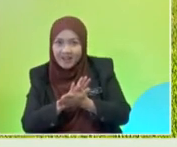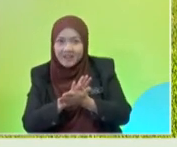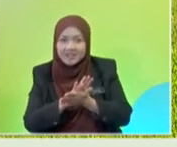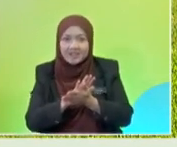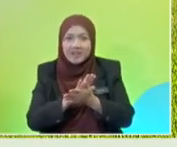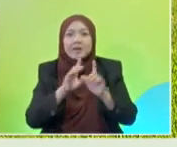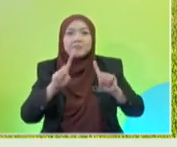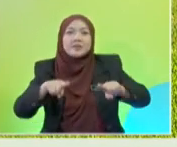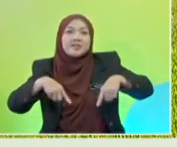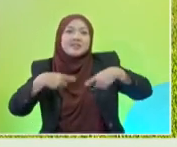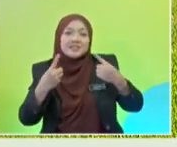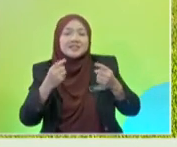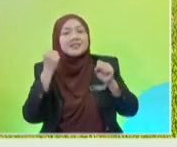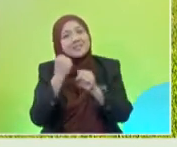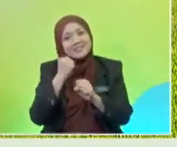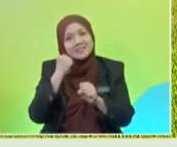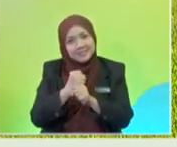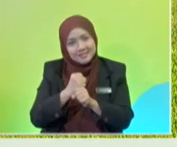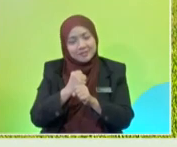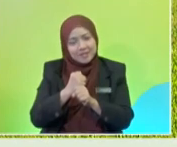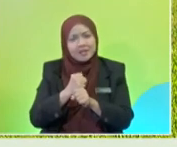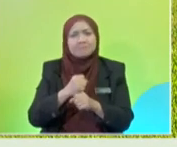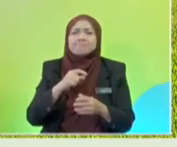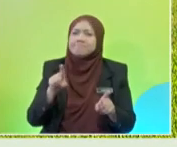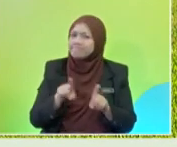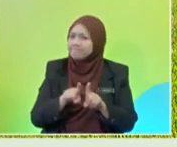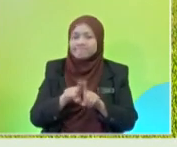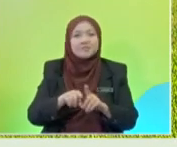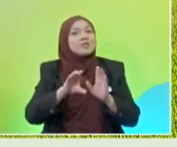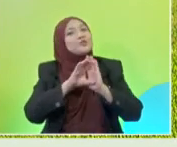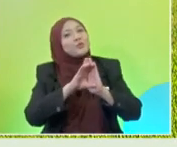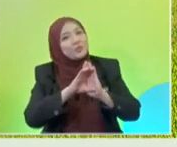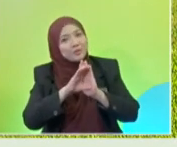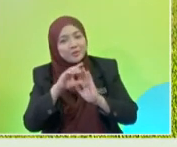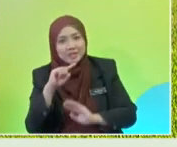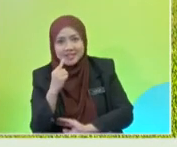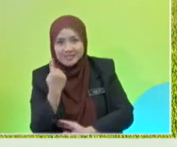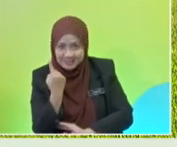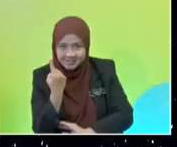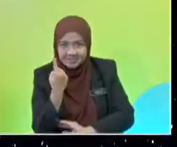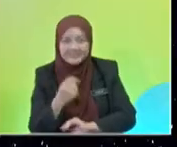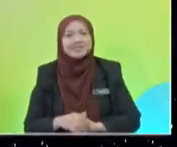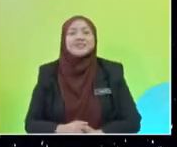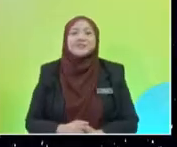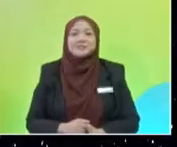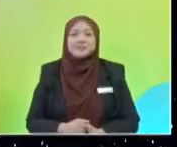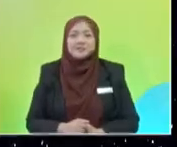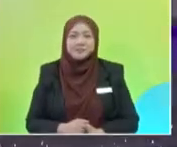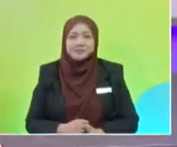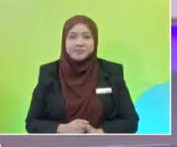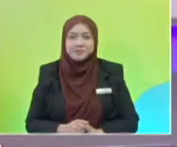pergi bekerja Ini contoh laksanakan di waktu terang dan Mari kita lihat pula